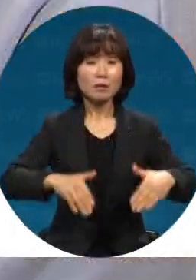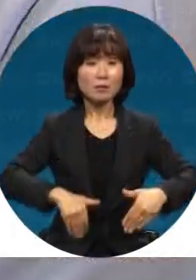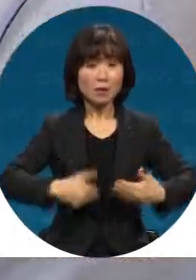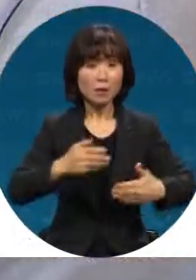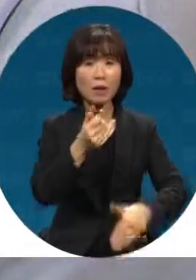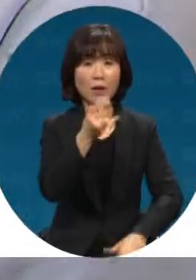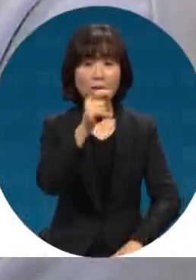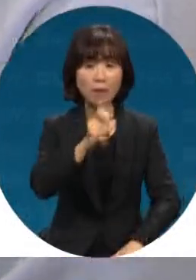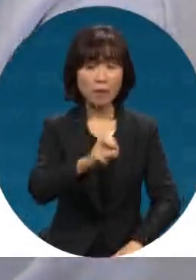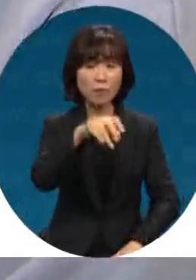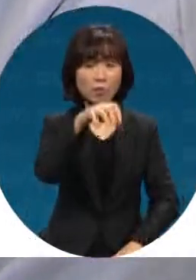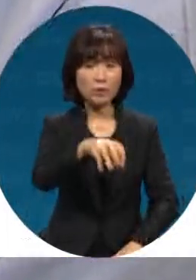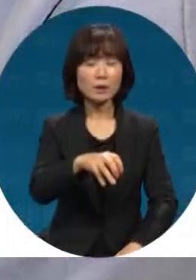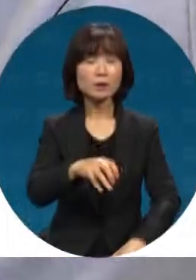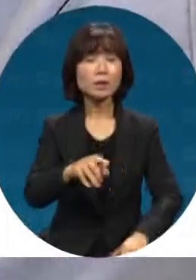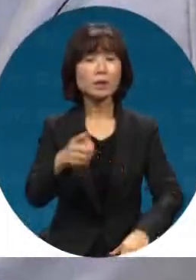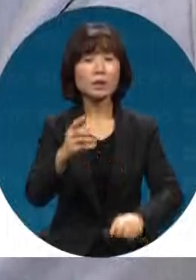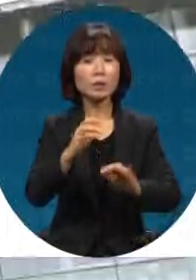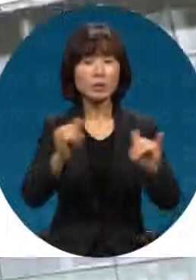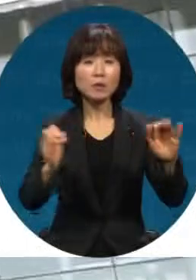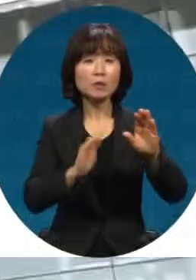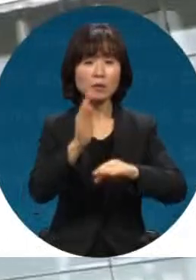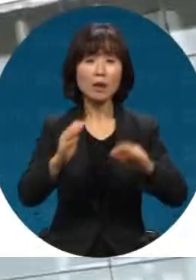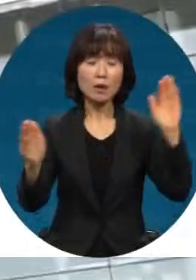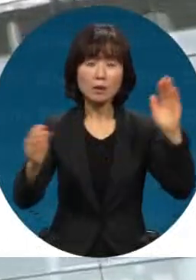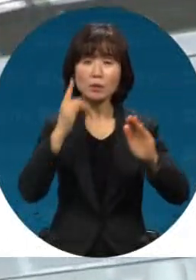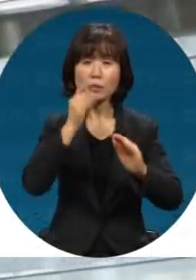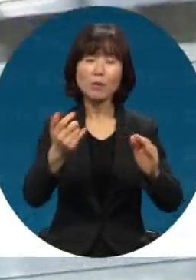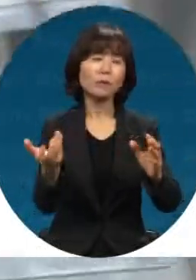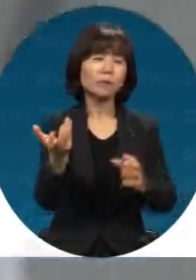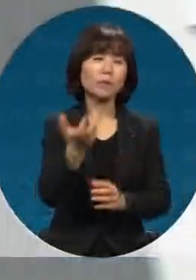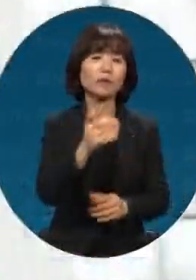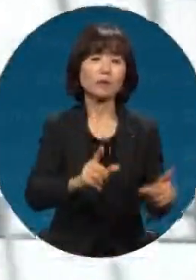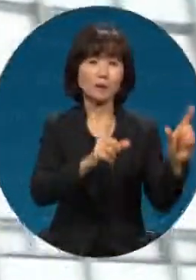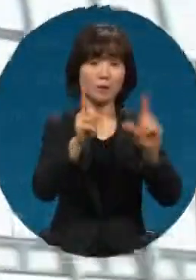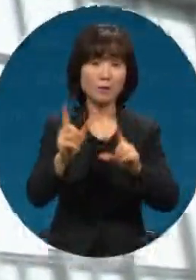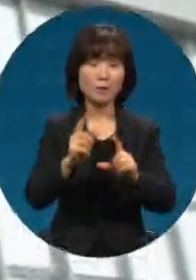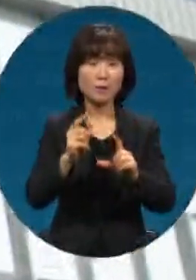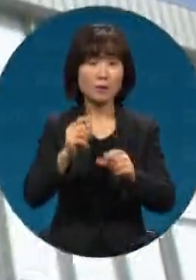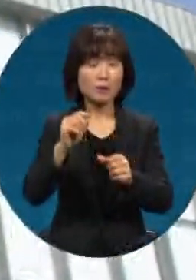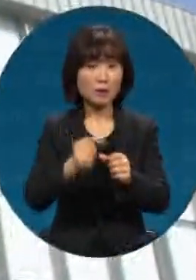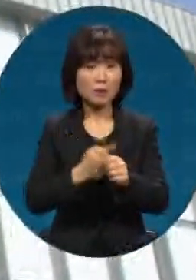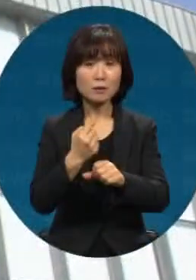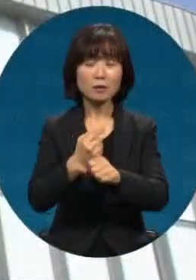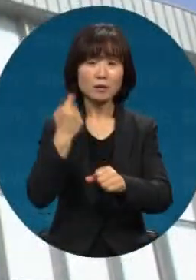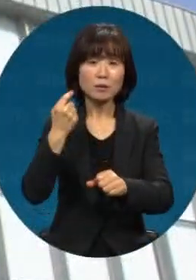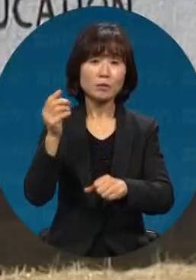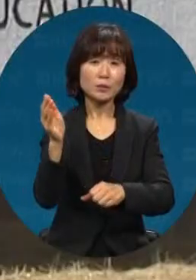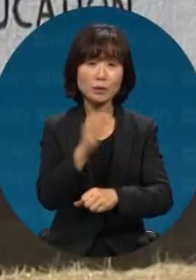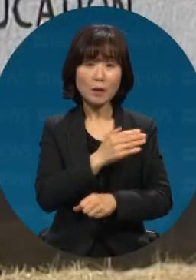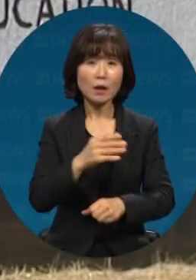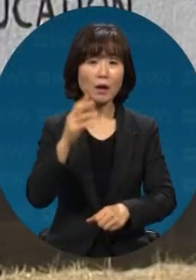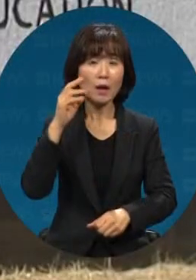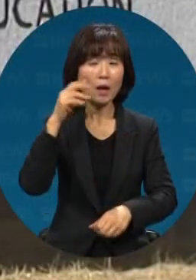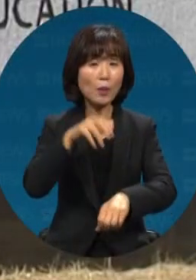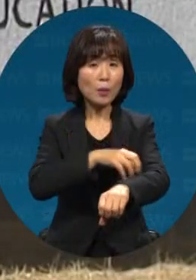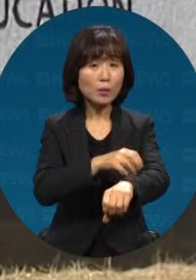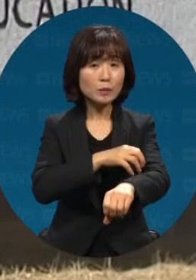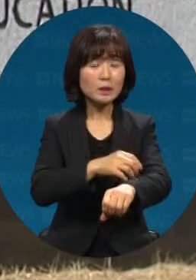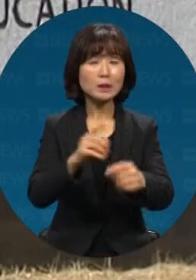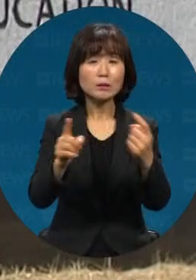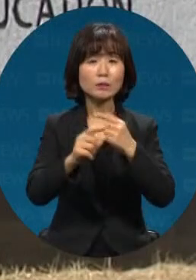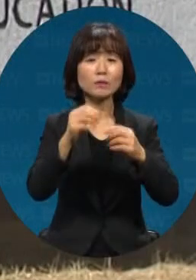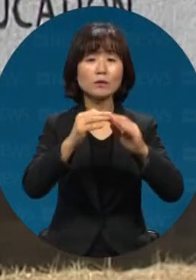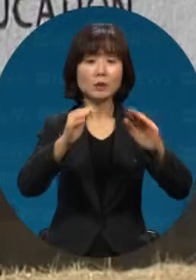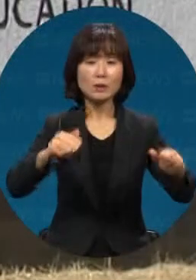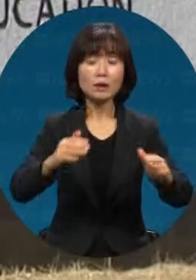넘는 학생과 학부모가 이주했습니다 호응이 이어지자 지난해부터 아토피 치유마을 등 전라북도에도 농촌